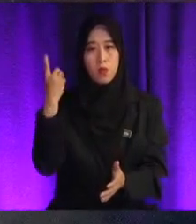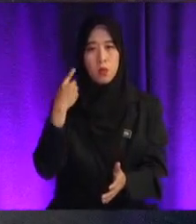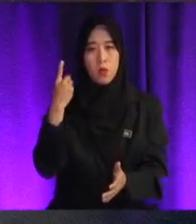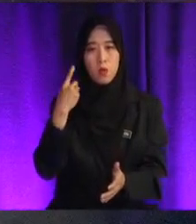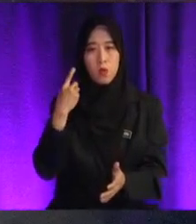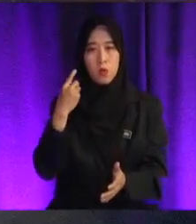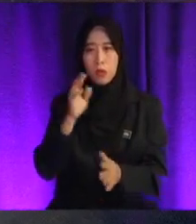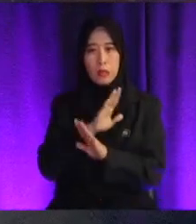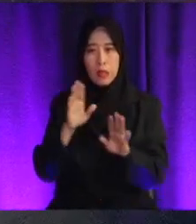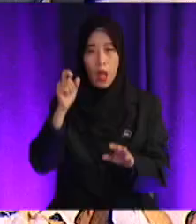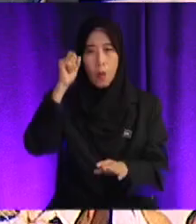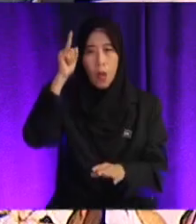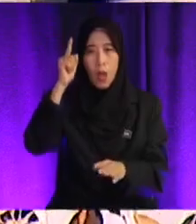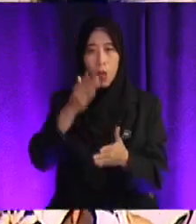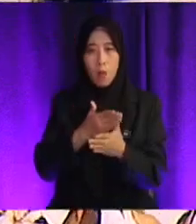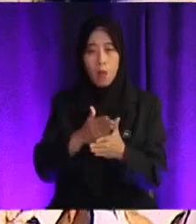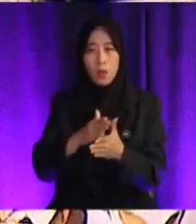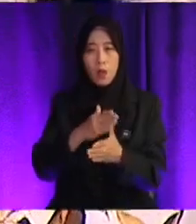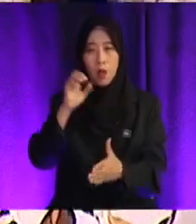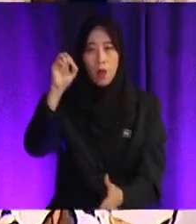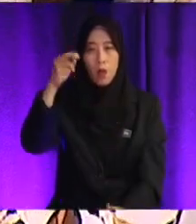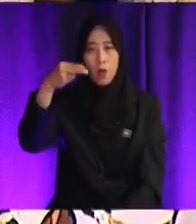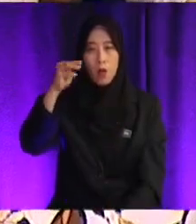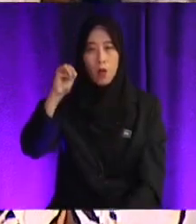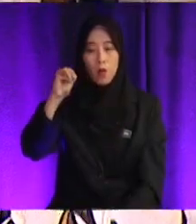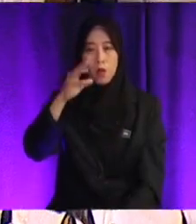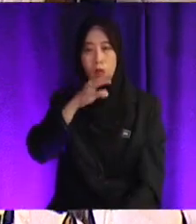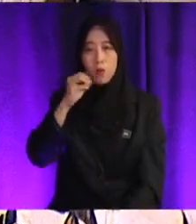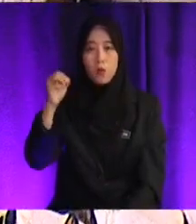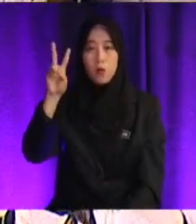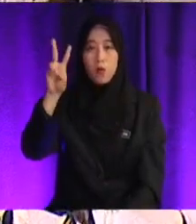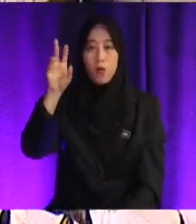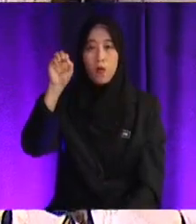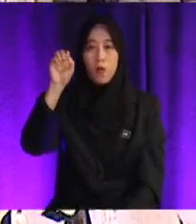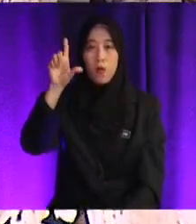keliru antara ohm dan juga voltan.